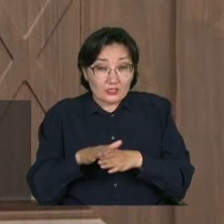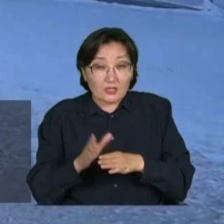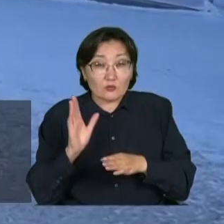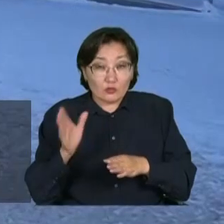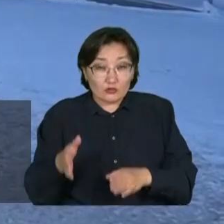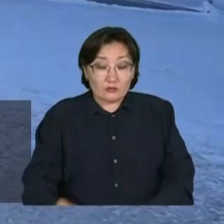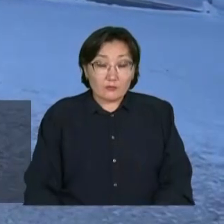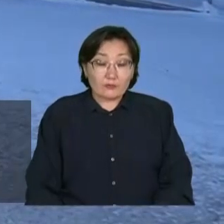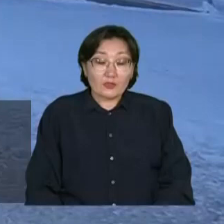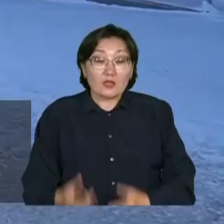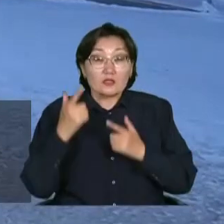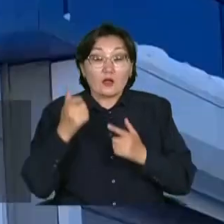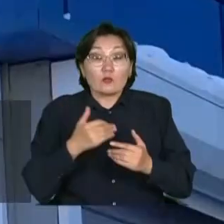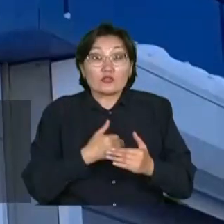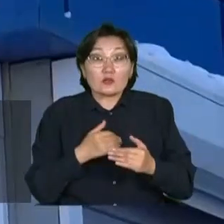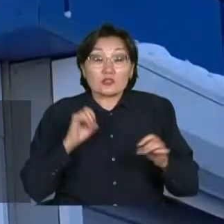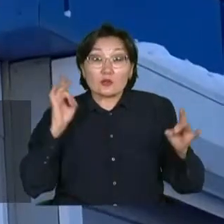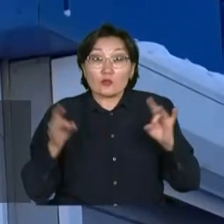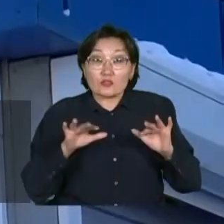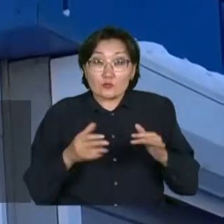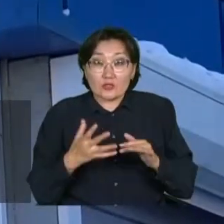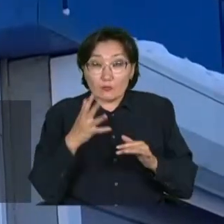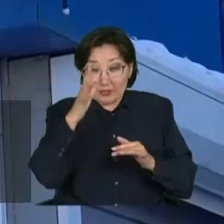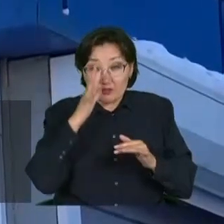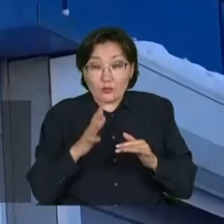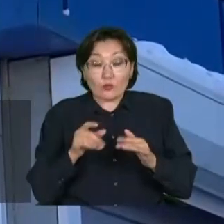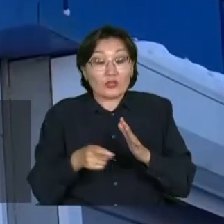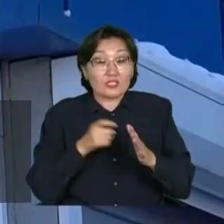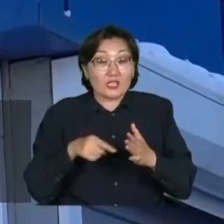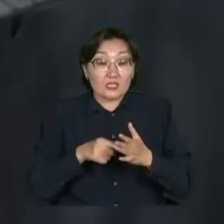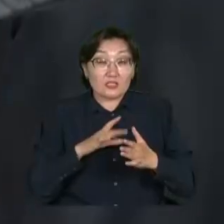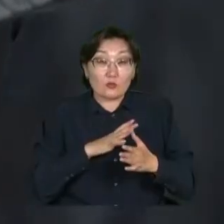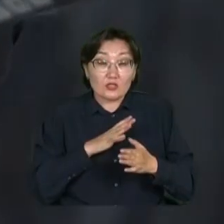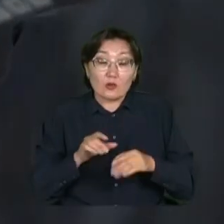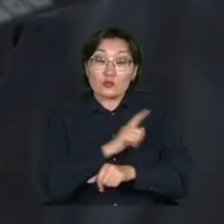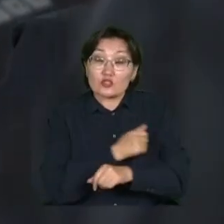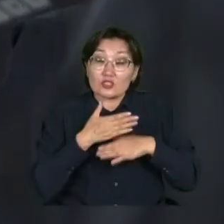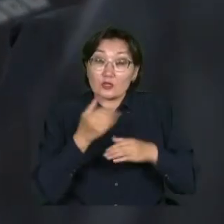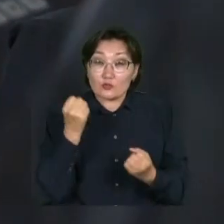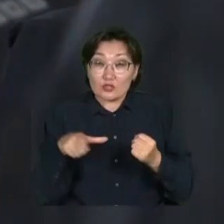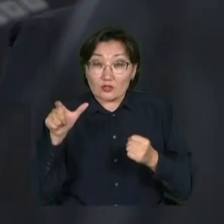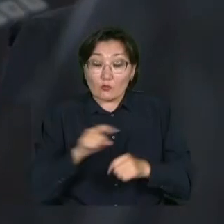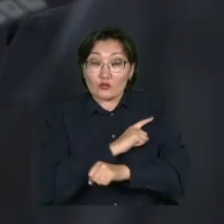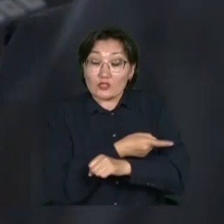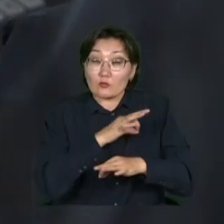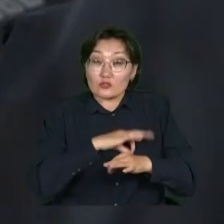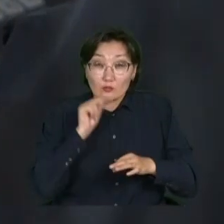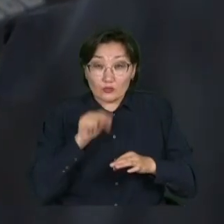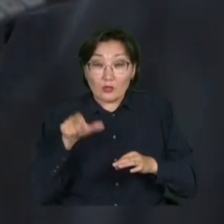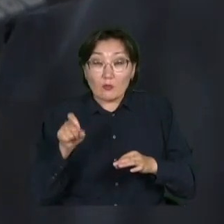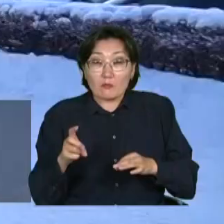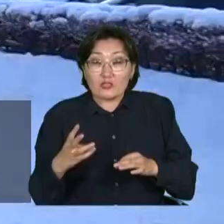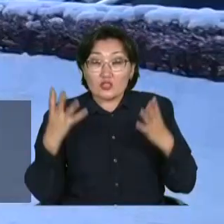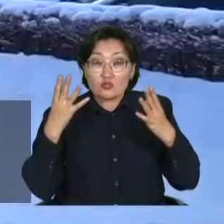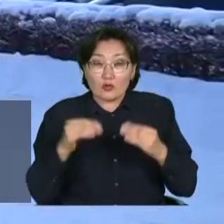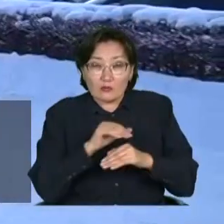болады. Естеріңізге сала кетейік, атышулы оқиға осыдан 5 ай бұрын Қарағандыда болған еді. Жедел жәрдем жүргізушісіне күш көрсеткен күдікті бірнеше күн бойы